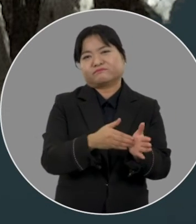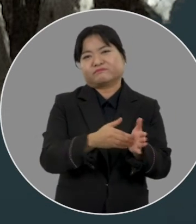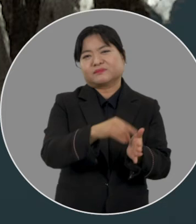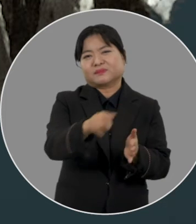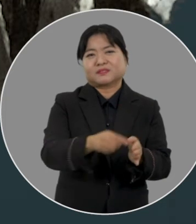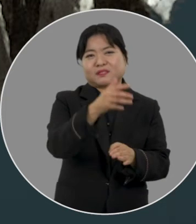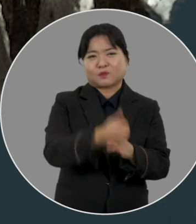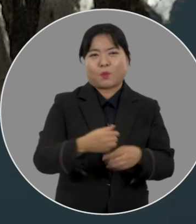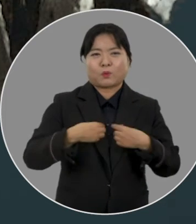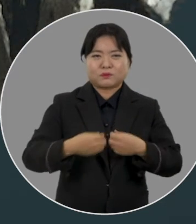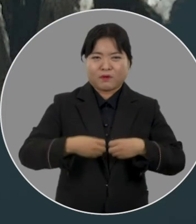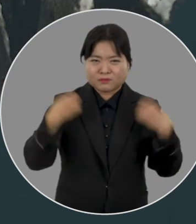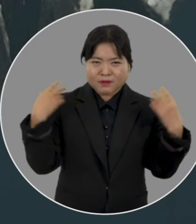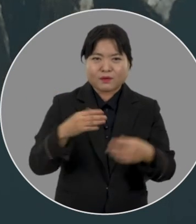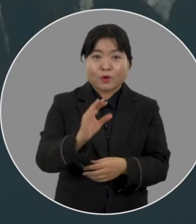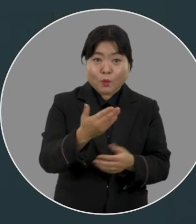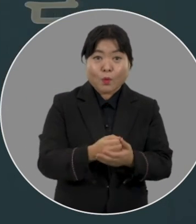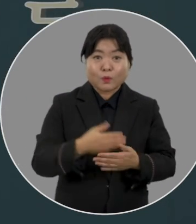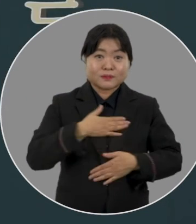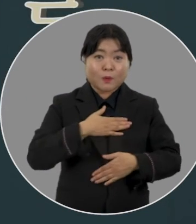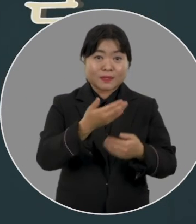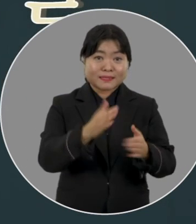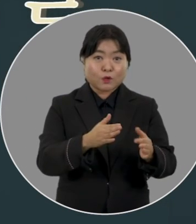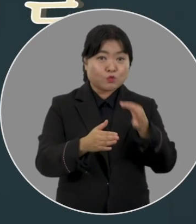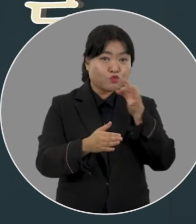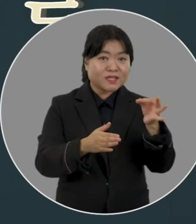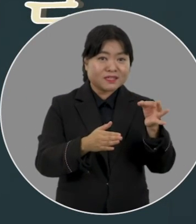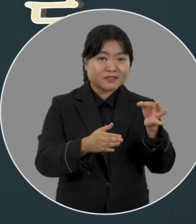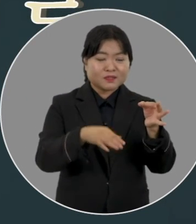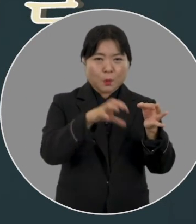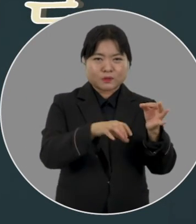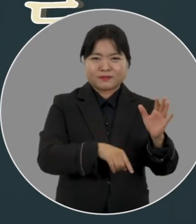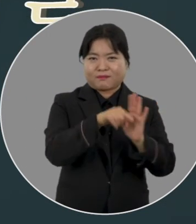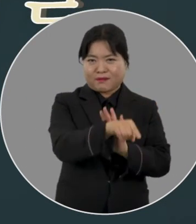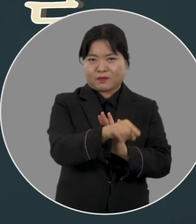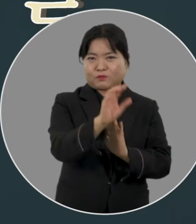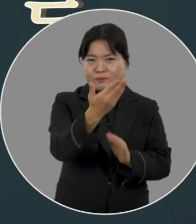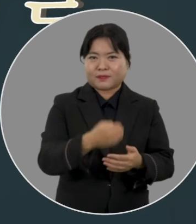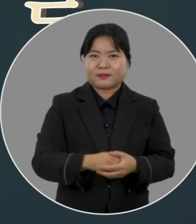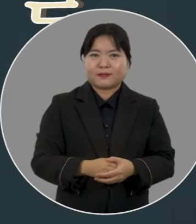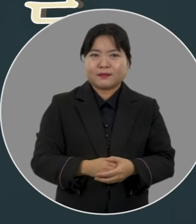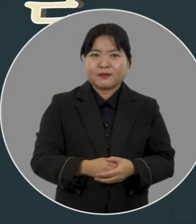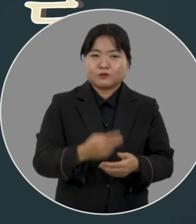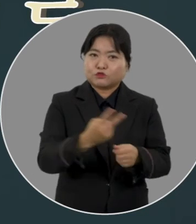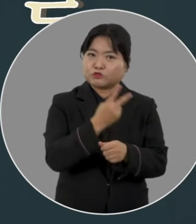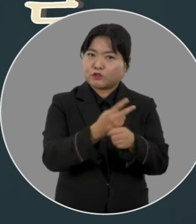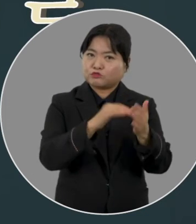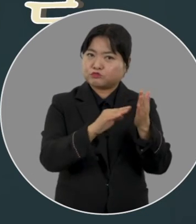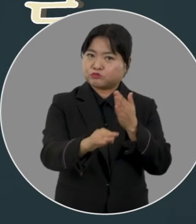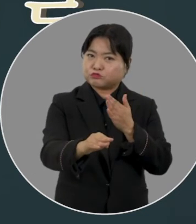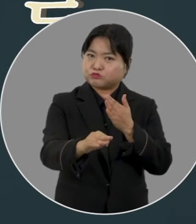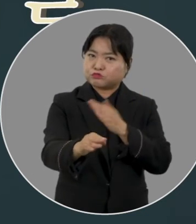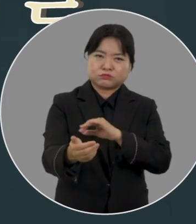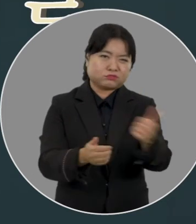길 끝에서 옷을 벗어야 하고 샤워실이라고 불리우는 곳에 들어가야 되죠. 2시간 후면 목숨을